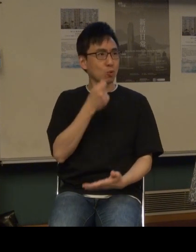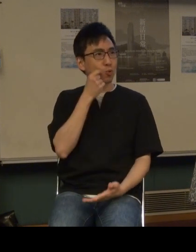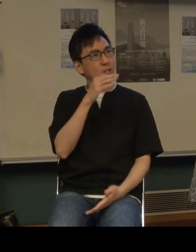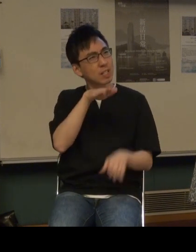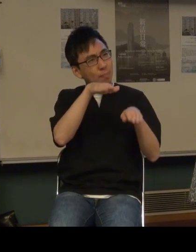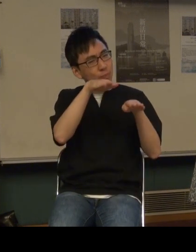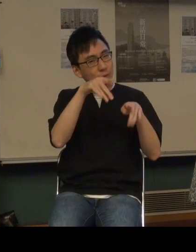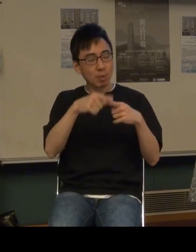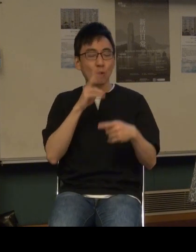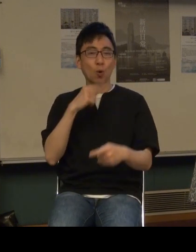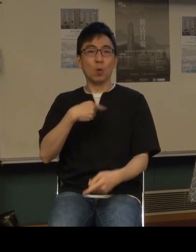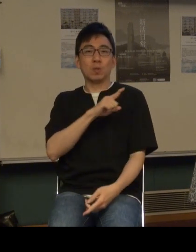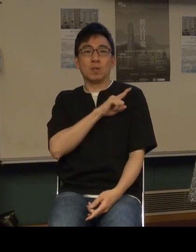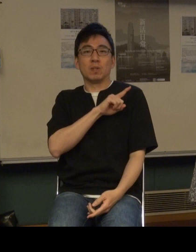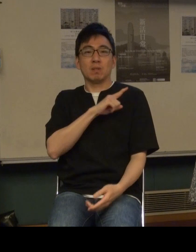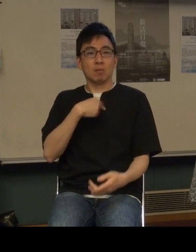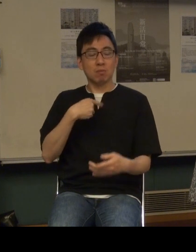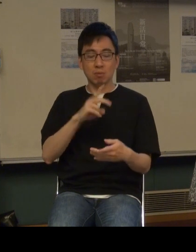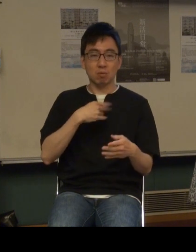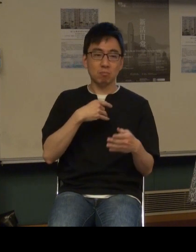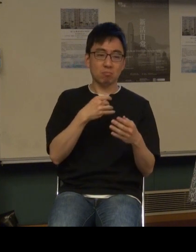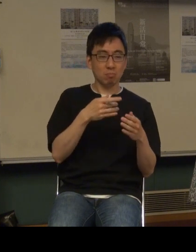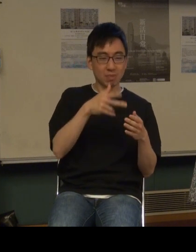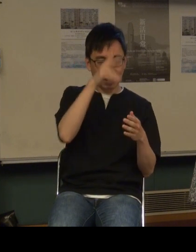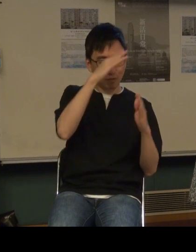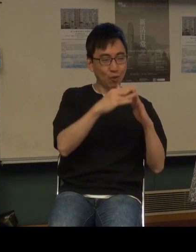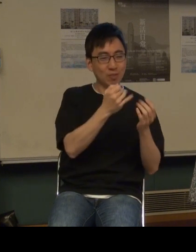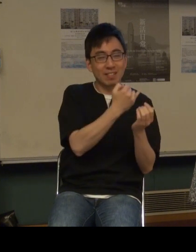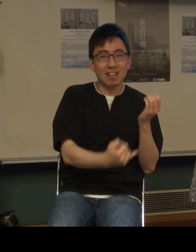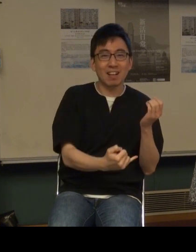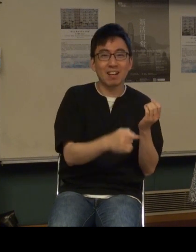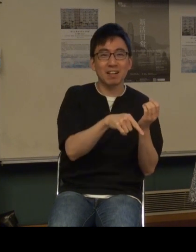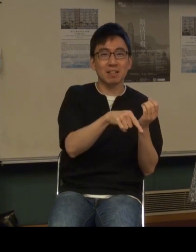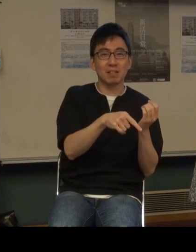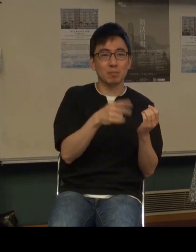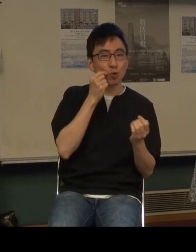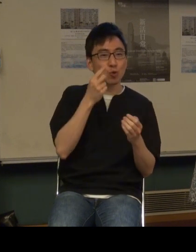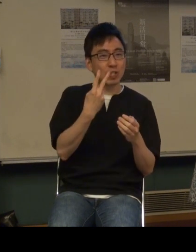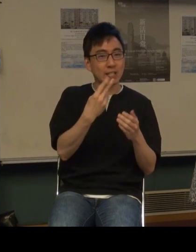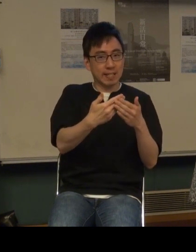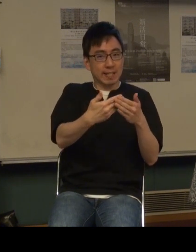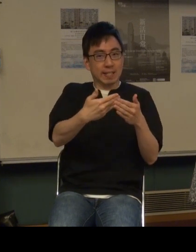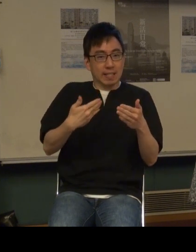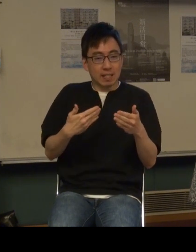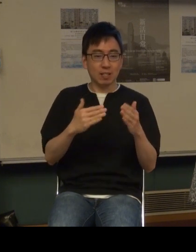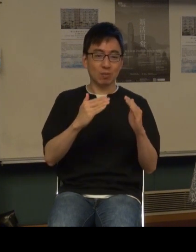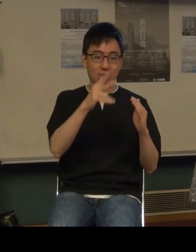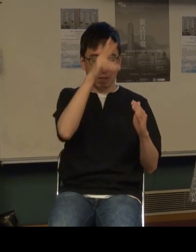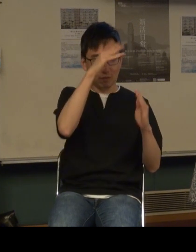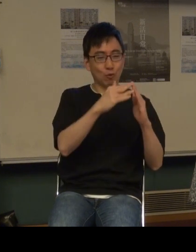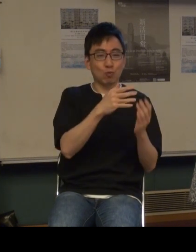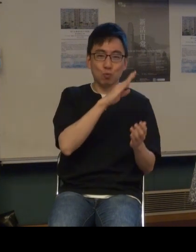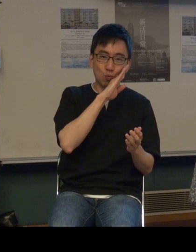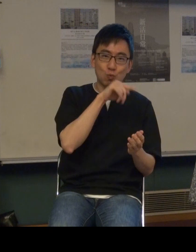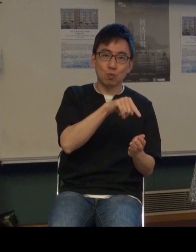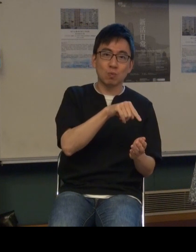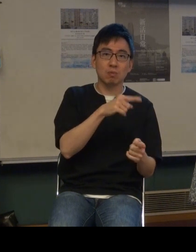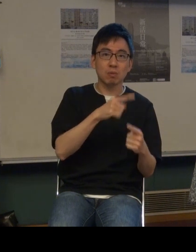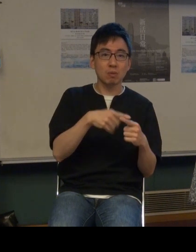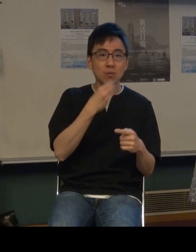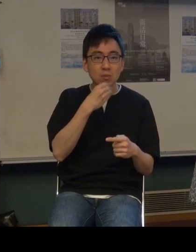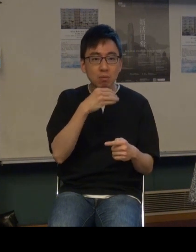咧，我自己咧都係喺呢個曬字大廈嗰度出世嘅，即係我嘅兩歲之前咧都係喺呢個曬字大廈嗰度住嘅。好多我